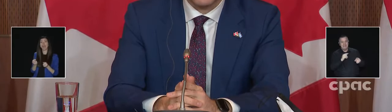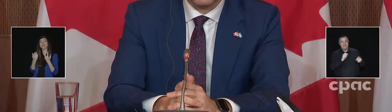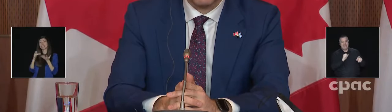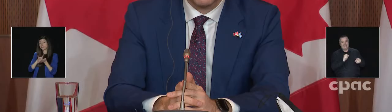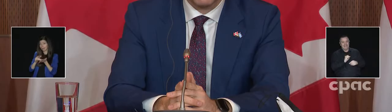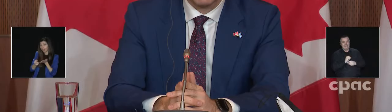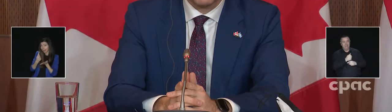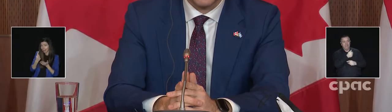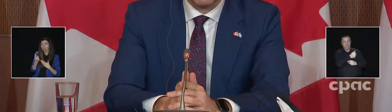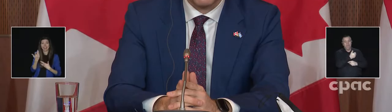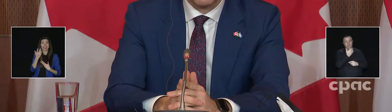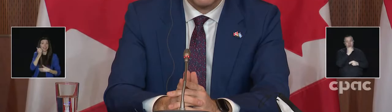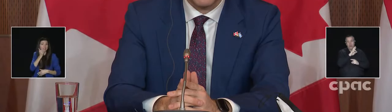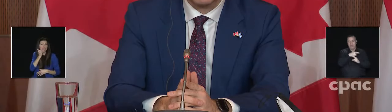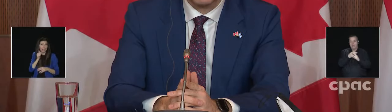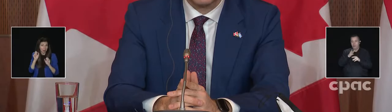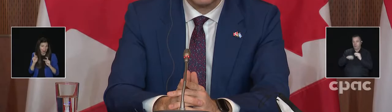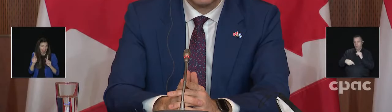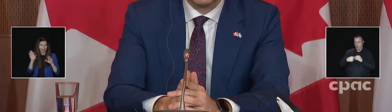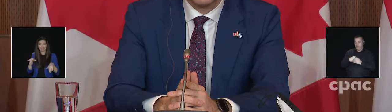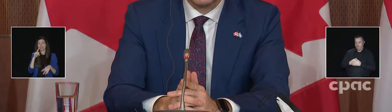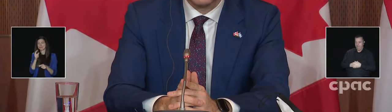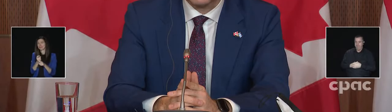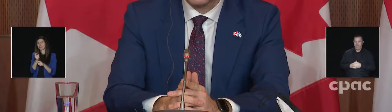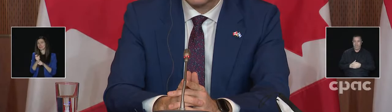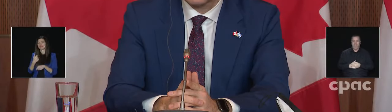qui va pouvoir mieux vous répondre que moi.